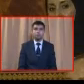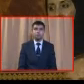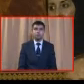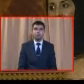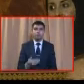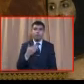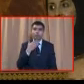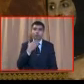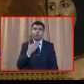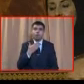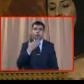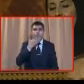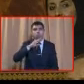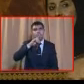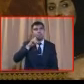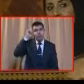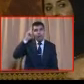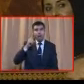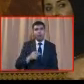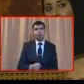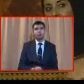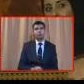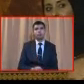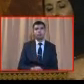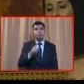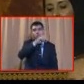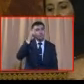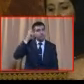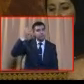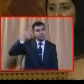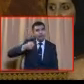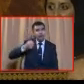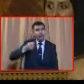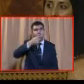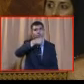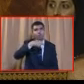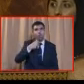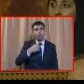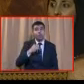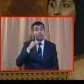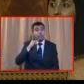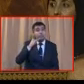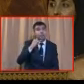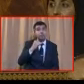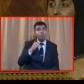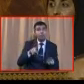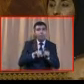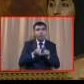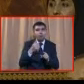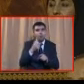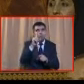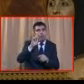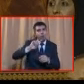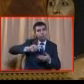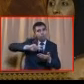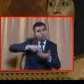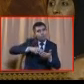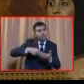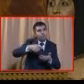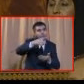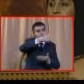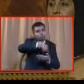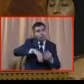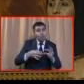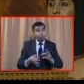بسم الله الرحمن الرحيم. سلام الله عليكم جميعا. عن الاستجابة والانخراط في إنجاز